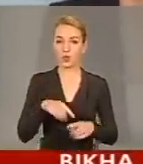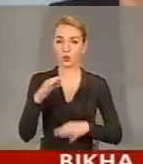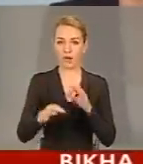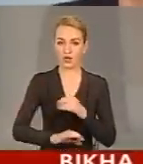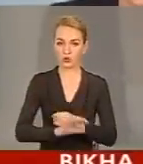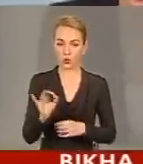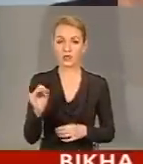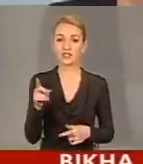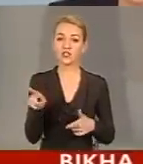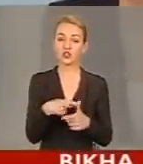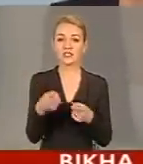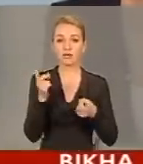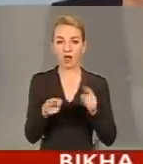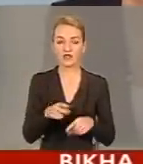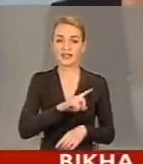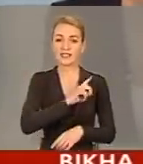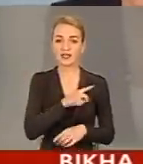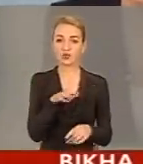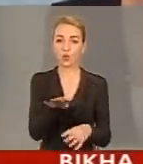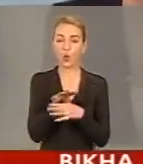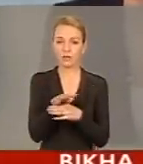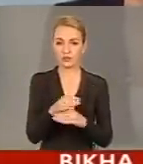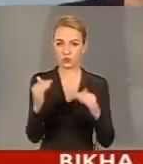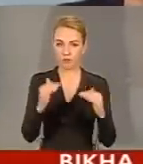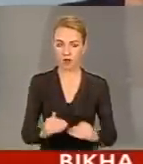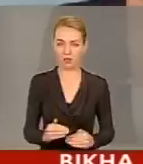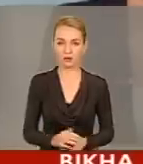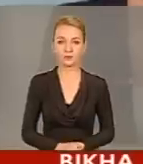на сході і чи справді інтенсивність обстрілів упала?